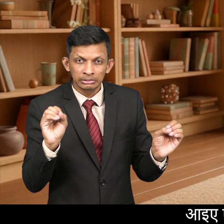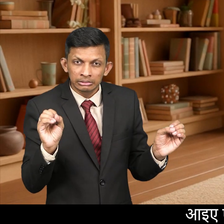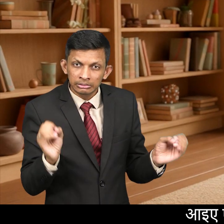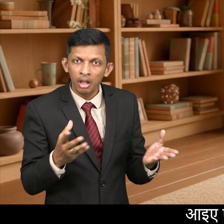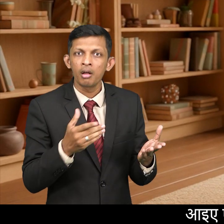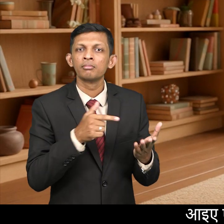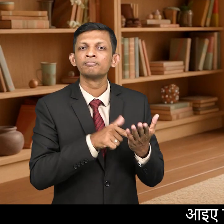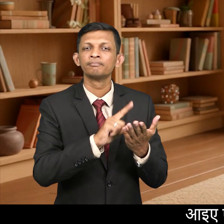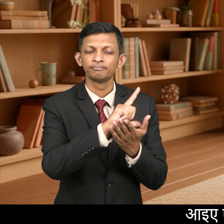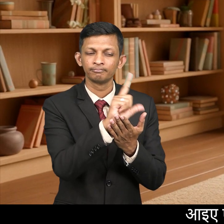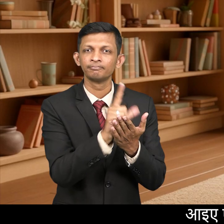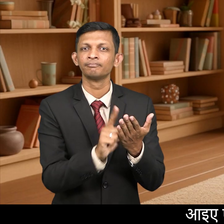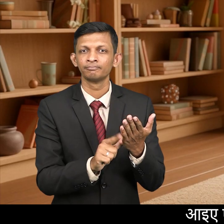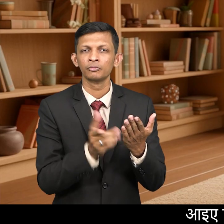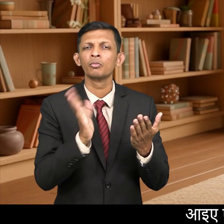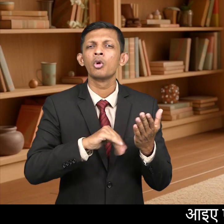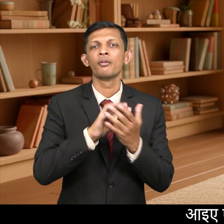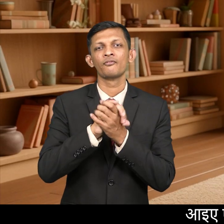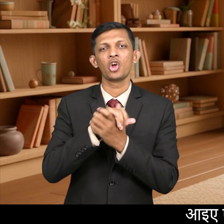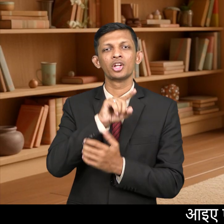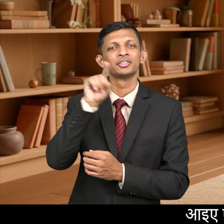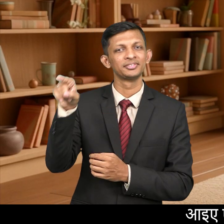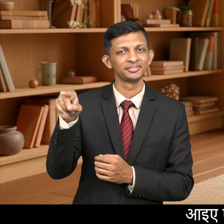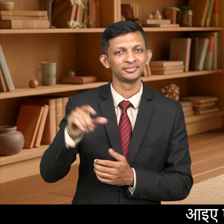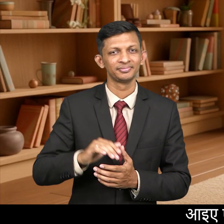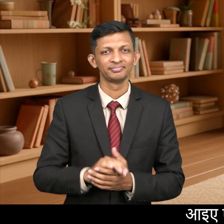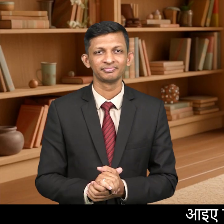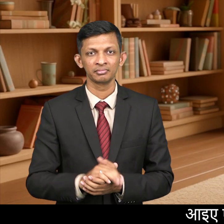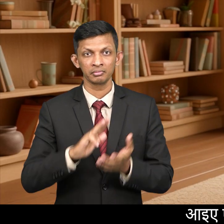आइए एक मित्र के पत्र से शुरुआत करें।